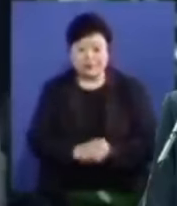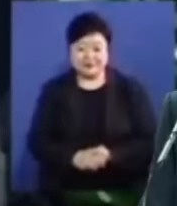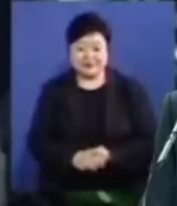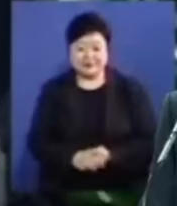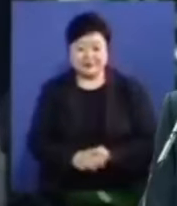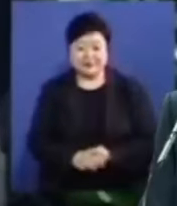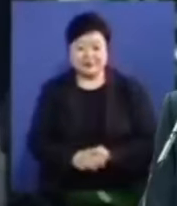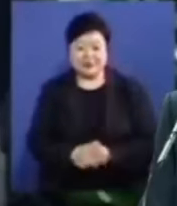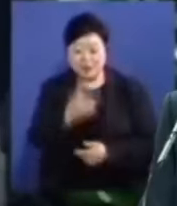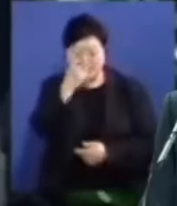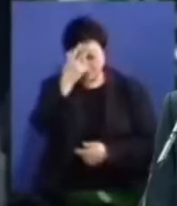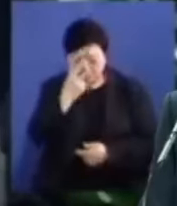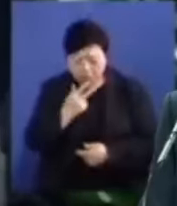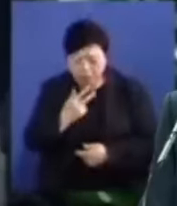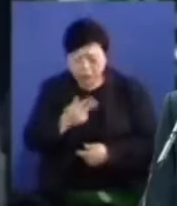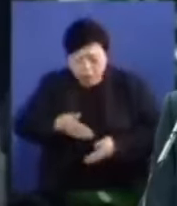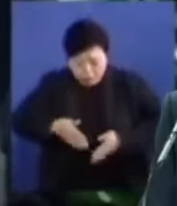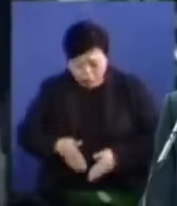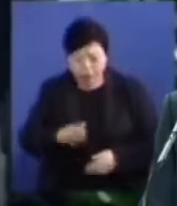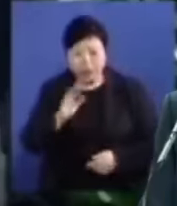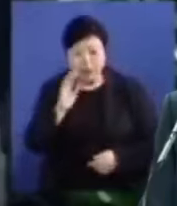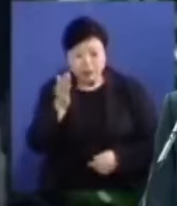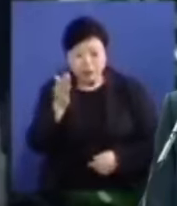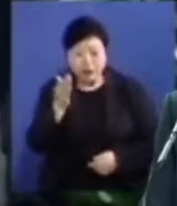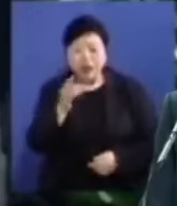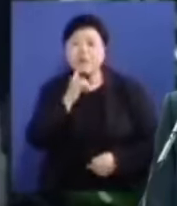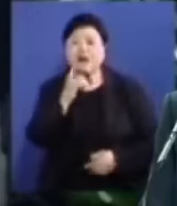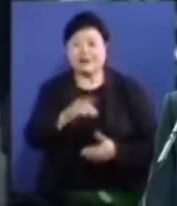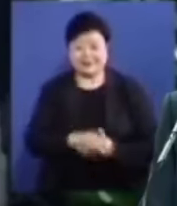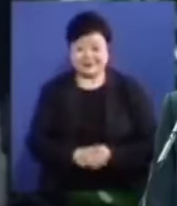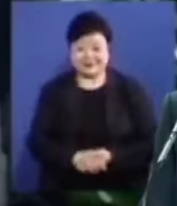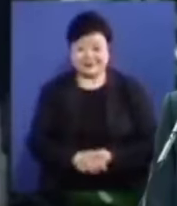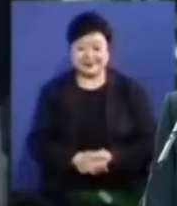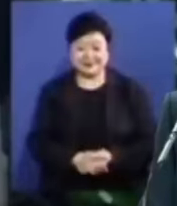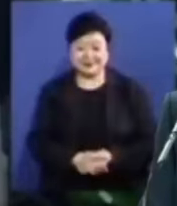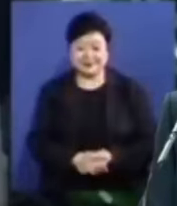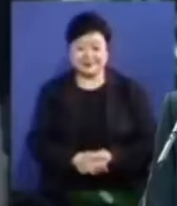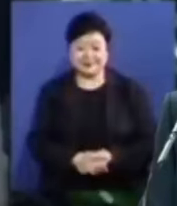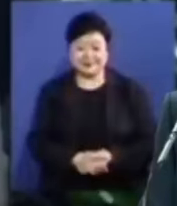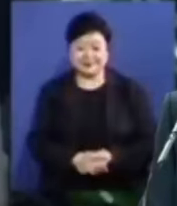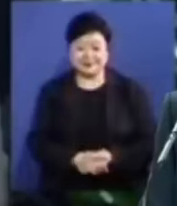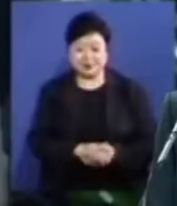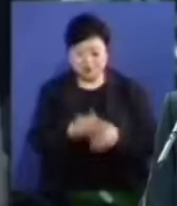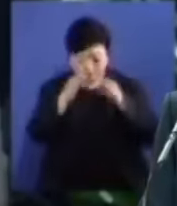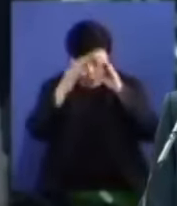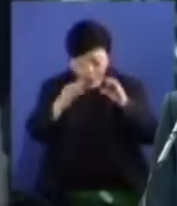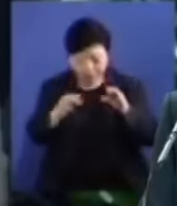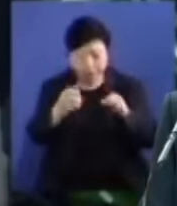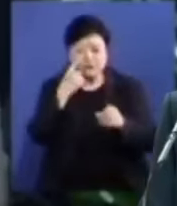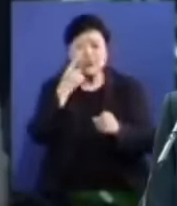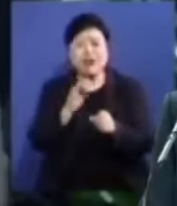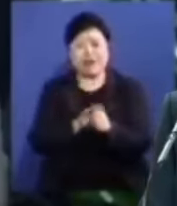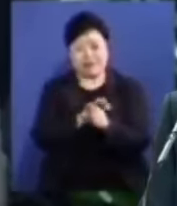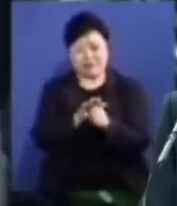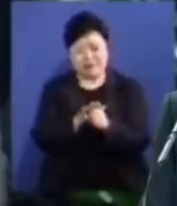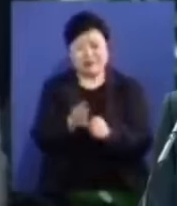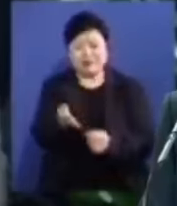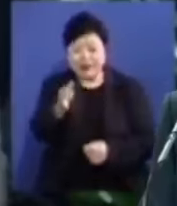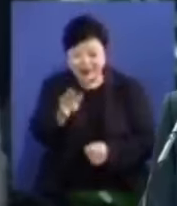이 사람이 맹인으로 태어나게 섭리하시다는 것입니다. 우리가 보기에는 좀 안 됐지만